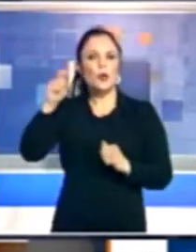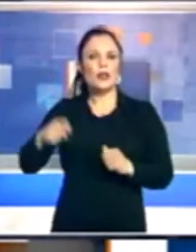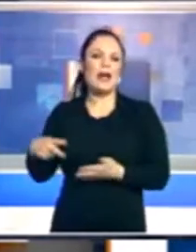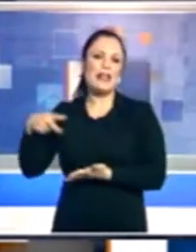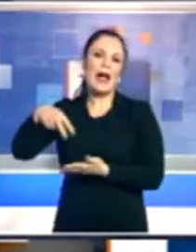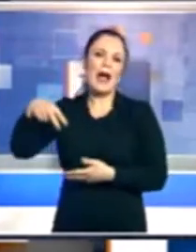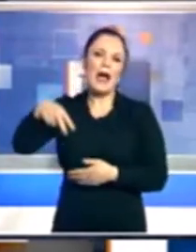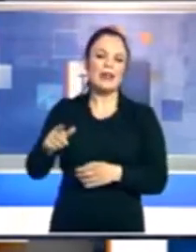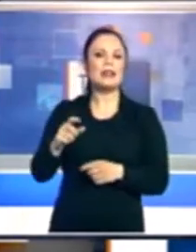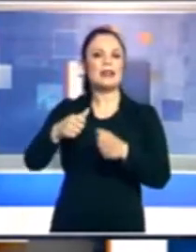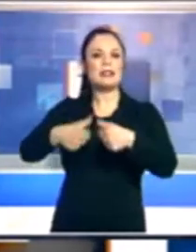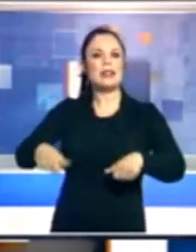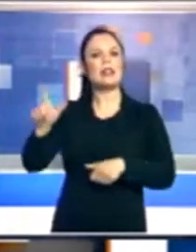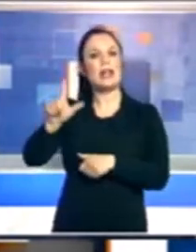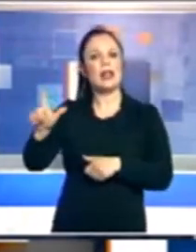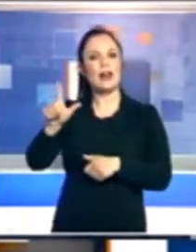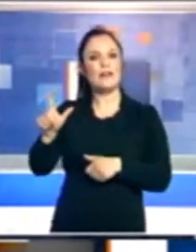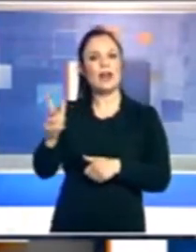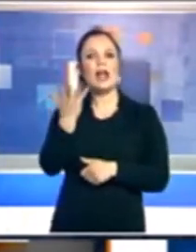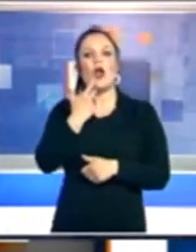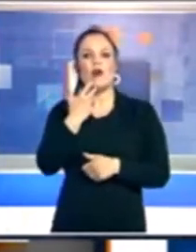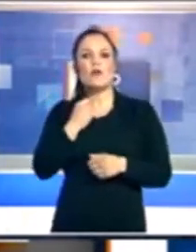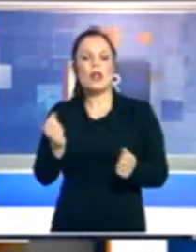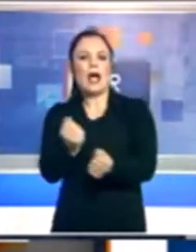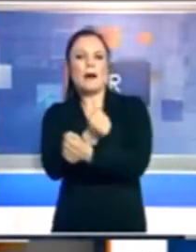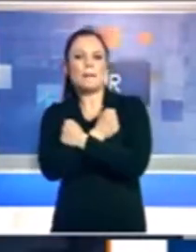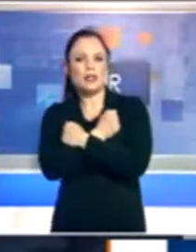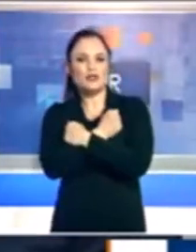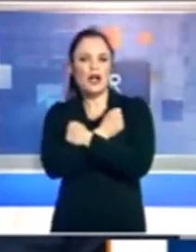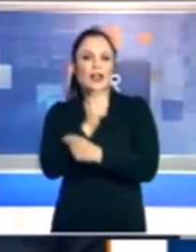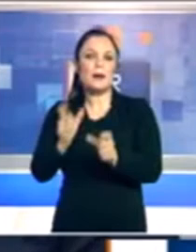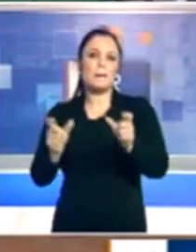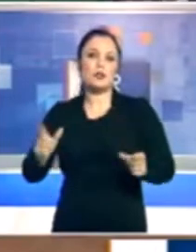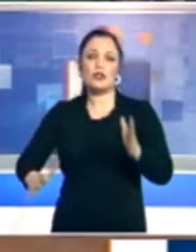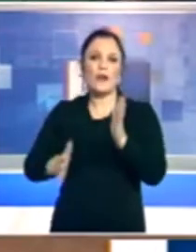a Lavello, che ha chiesto di abbracciare e proteggere le donne e i bambini in fuga